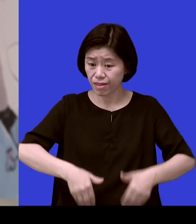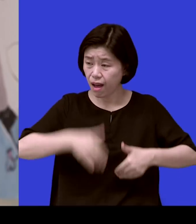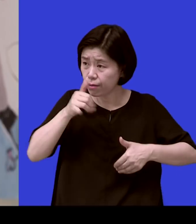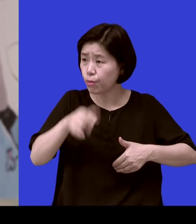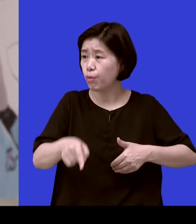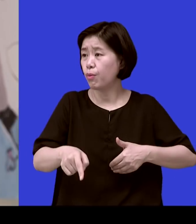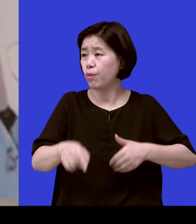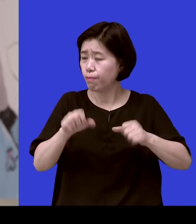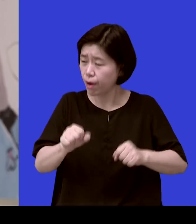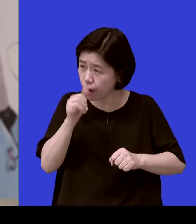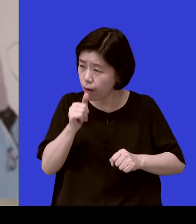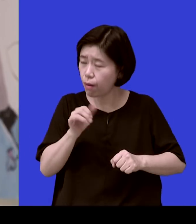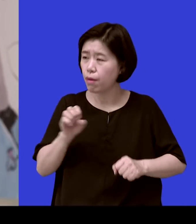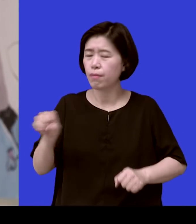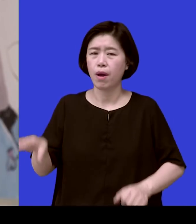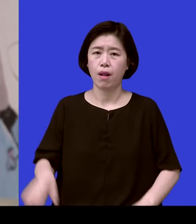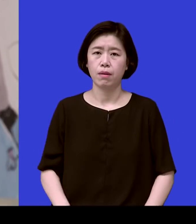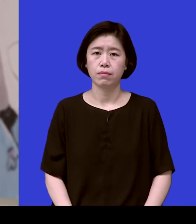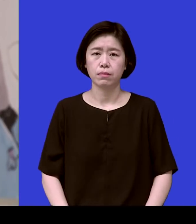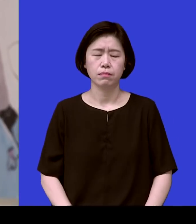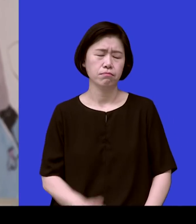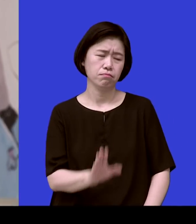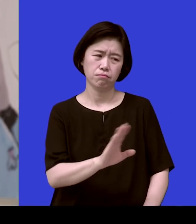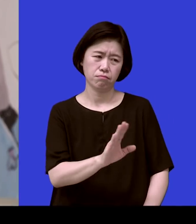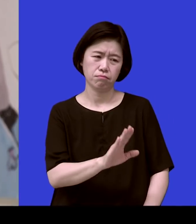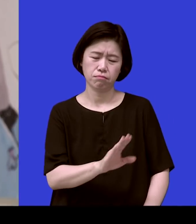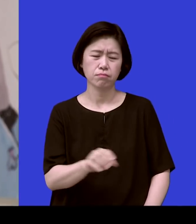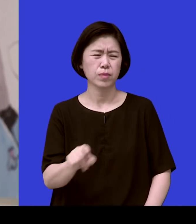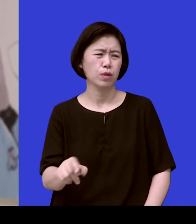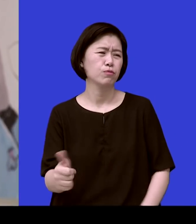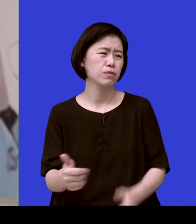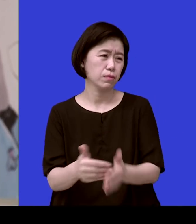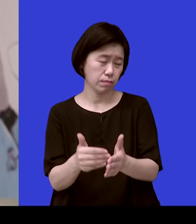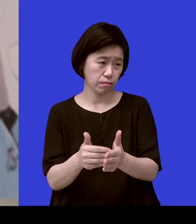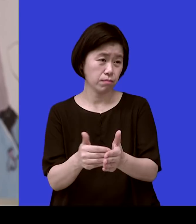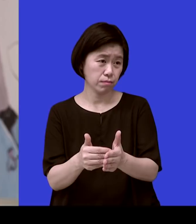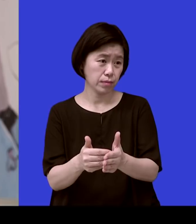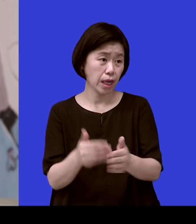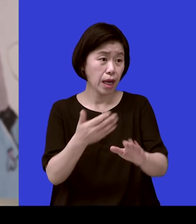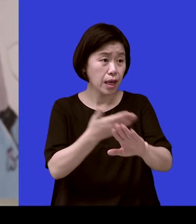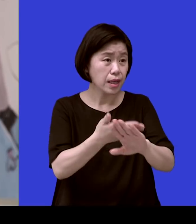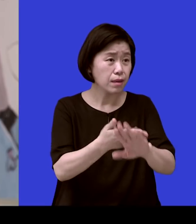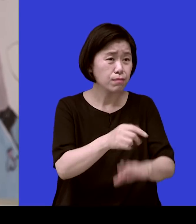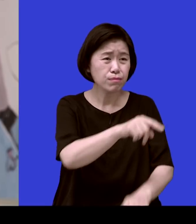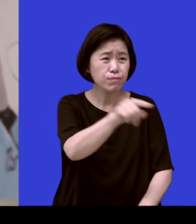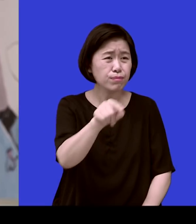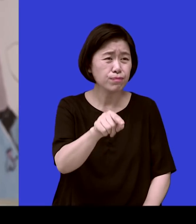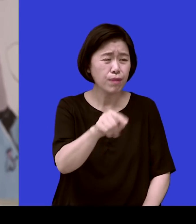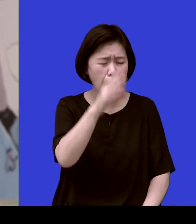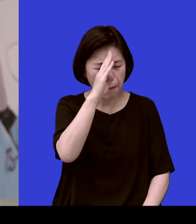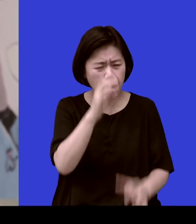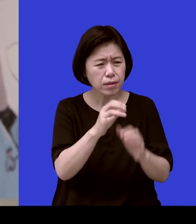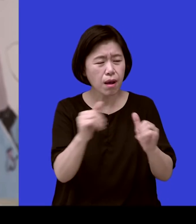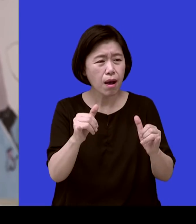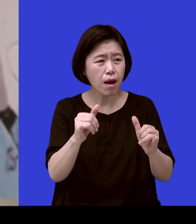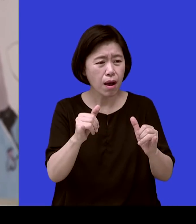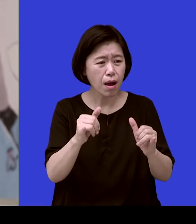지금 분명히 우리처럼 아이 잃어버릴 그런 상황에 사람들 많지 않겠냐고.